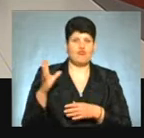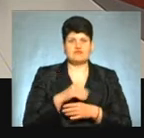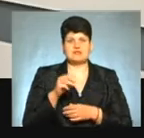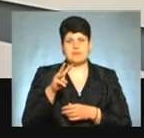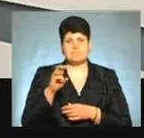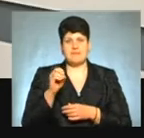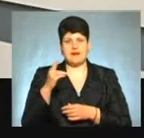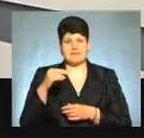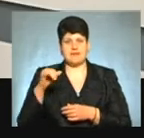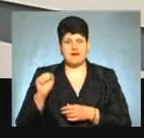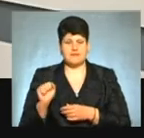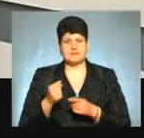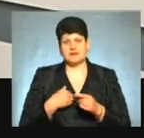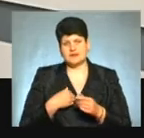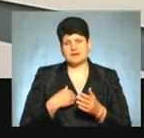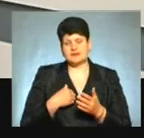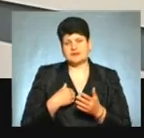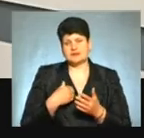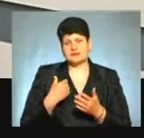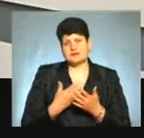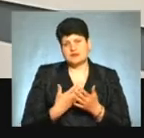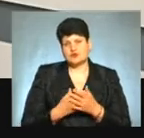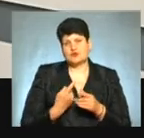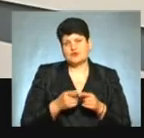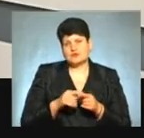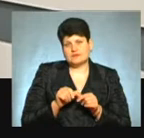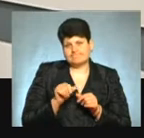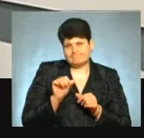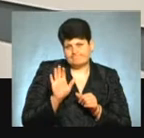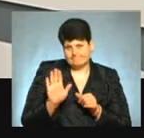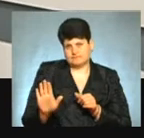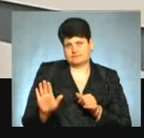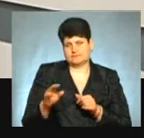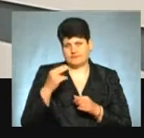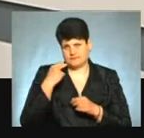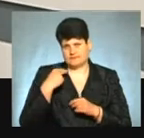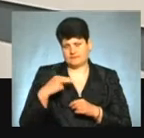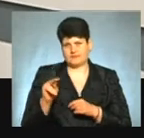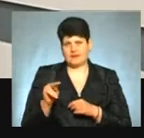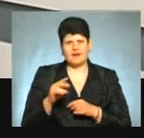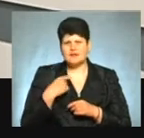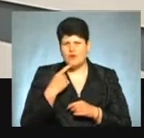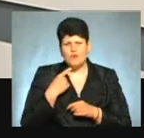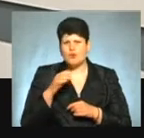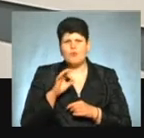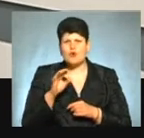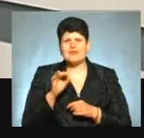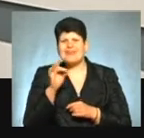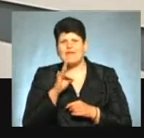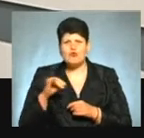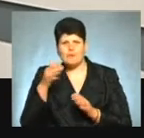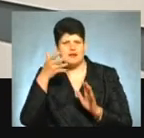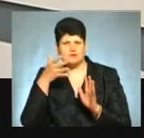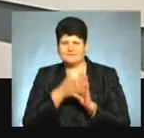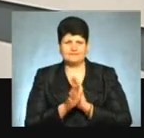медіа. Мені здається, що від цього треба відмежуватися, і чим скоріше, тим краще. Я не говорю про європейську інтеграцію, я говорю те,